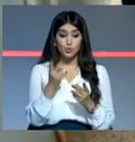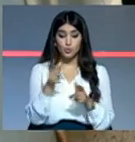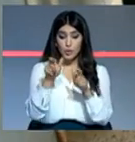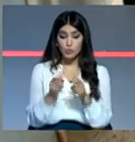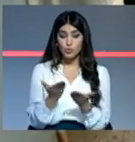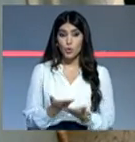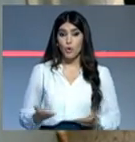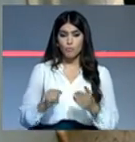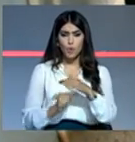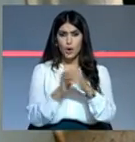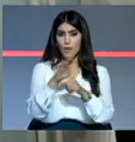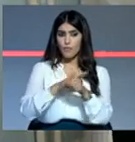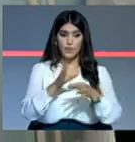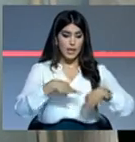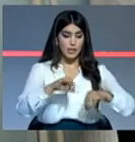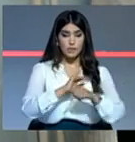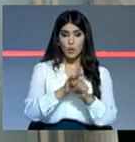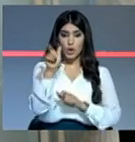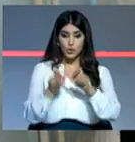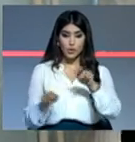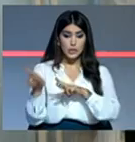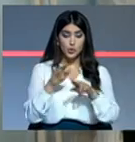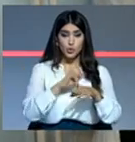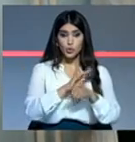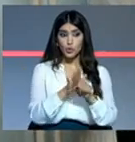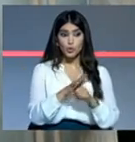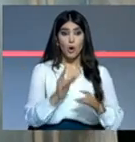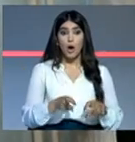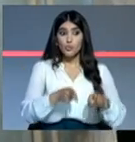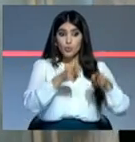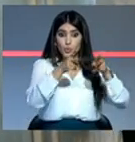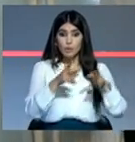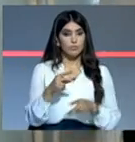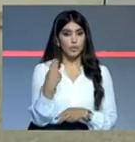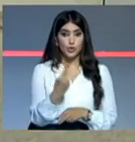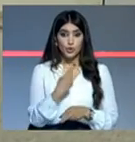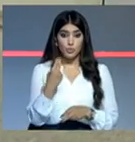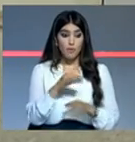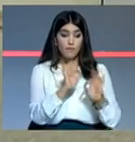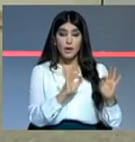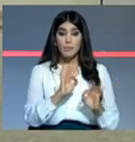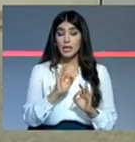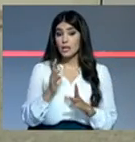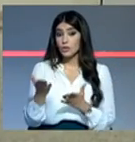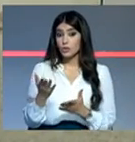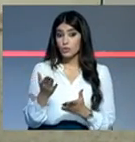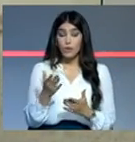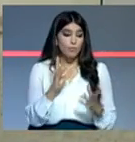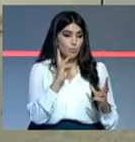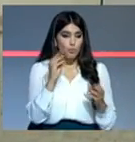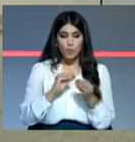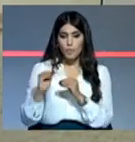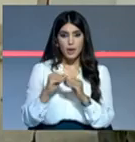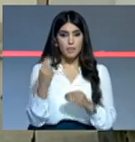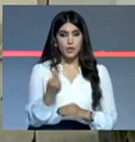بقسم المرضى شيء في تعبيره معليش حتى نطلع وهم المواطنين معنا من